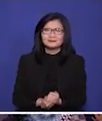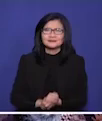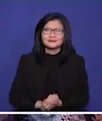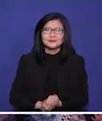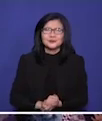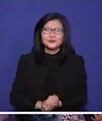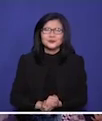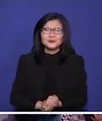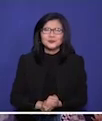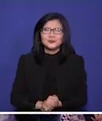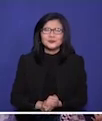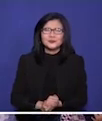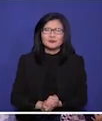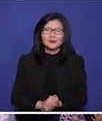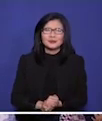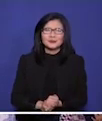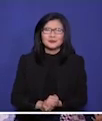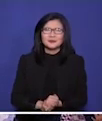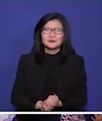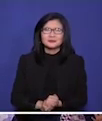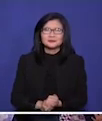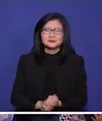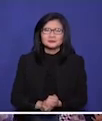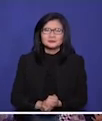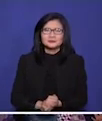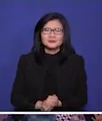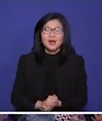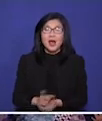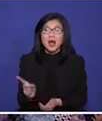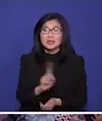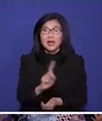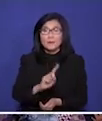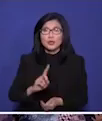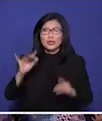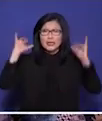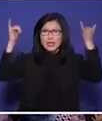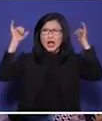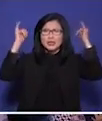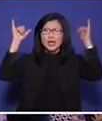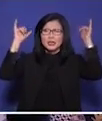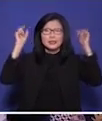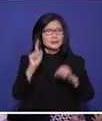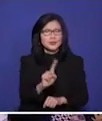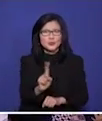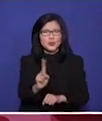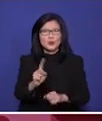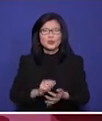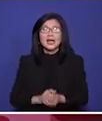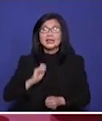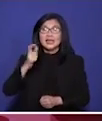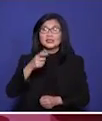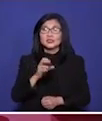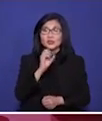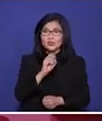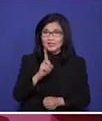silakan baik kita mulai tidak boleh ada yel-yel kita akan lanjutkan 01 dan